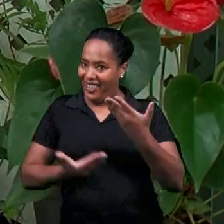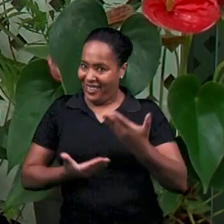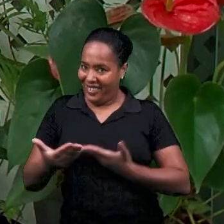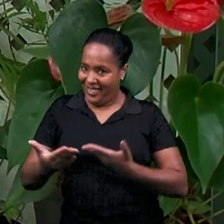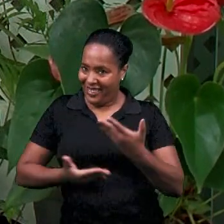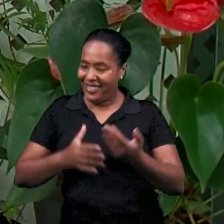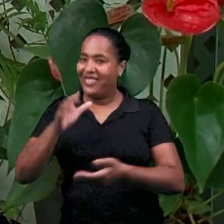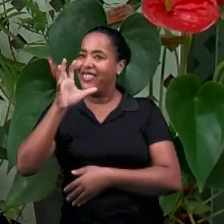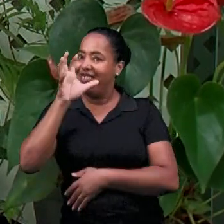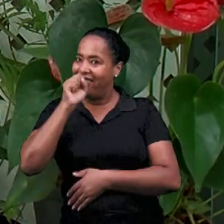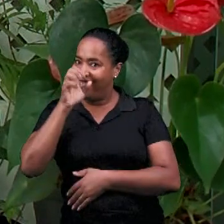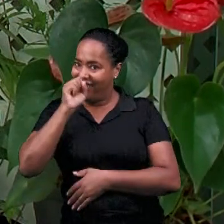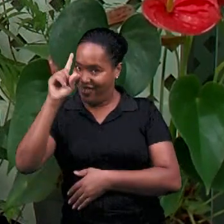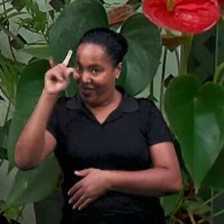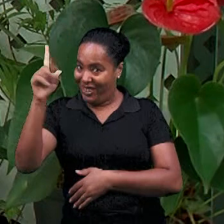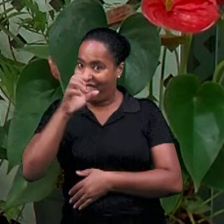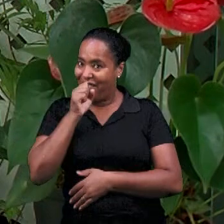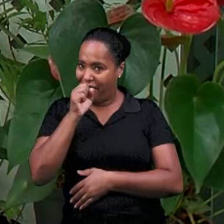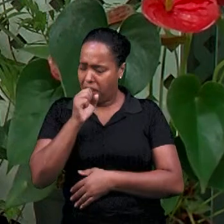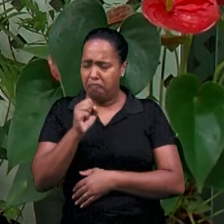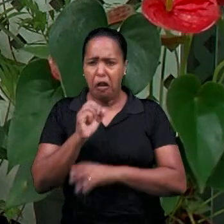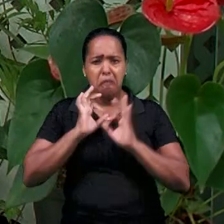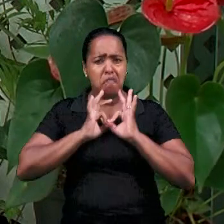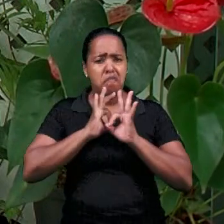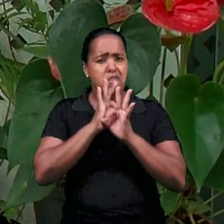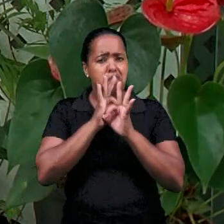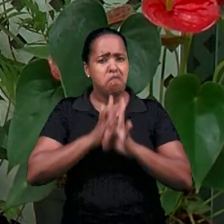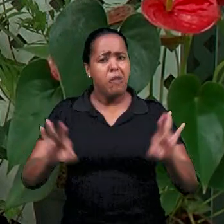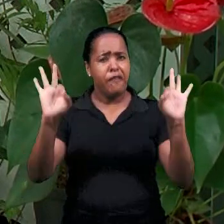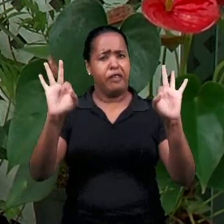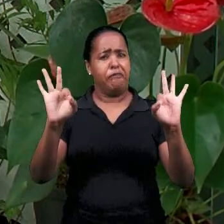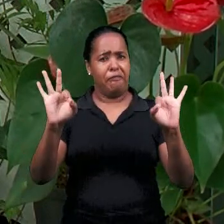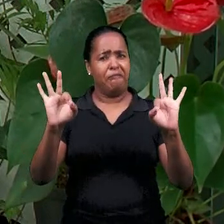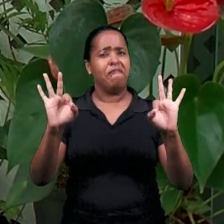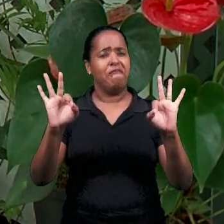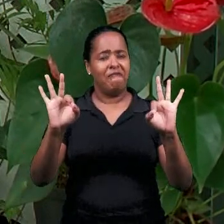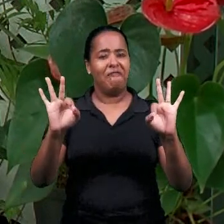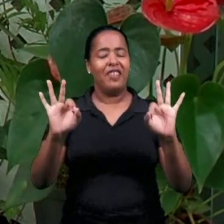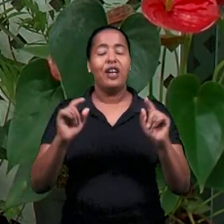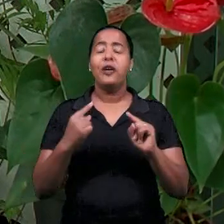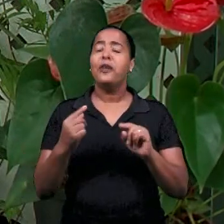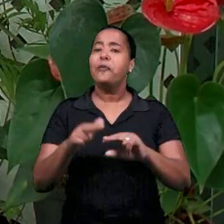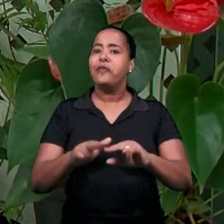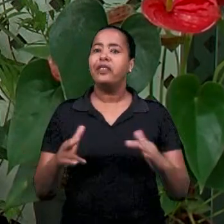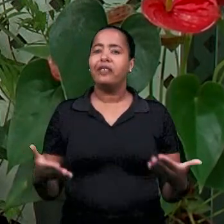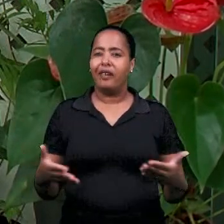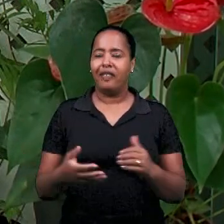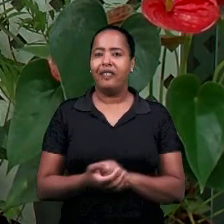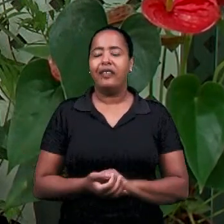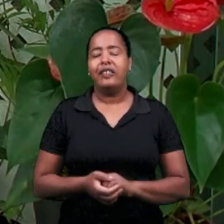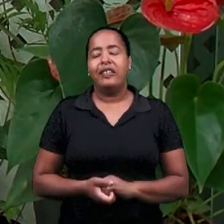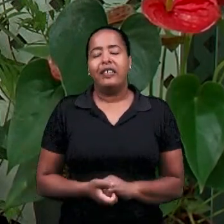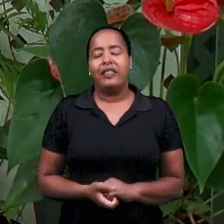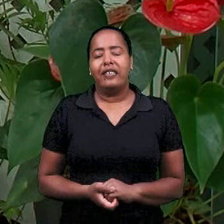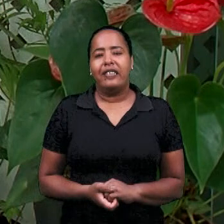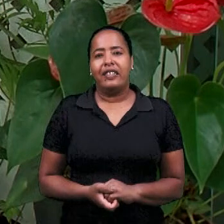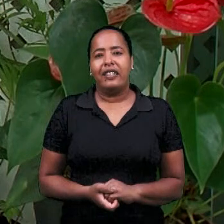des sœurs le samedi. Ça a été extraordinaire parce que ce que nous avons reçu au retour ici,